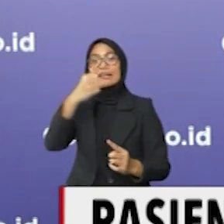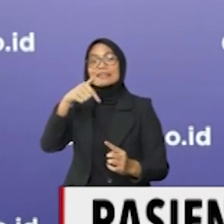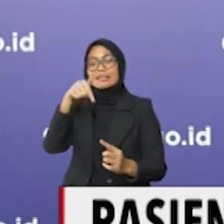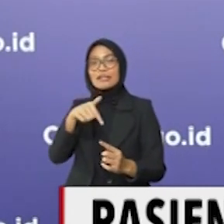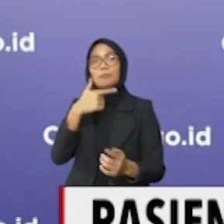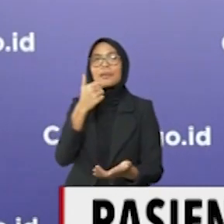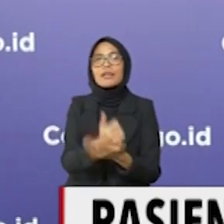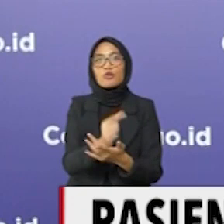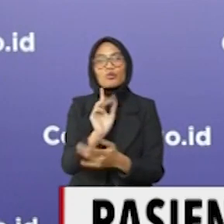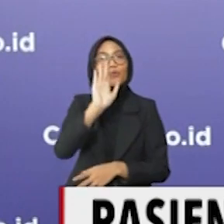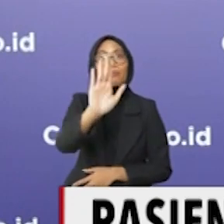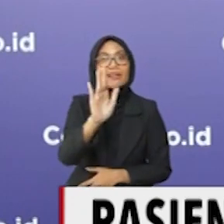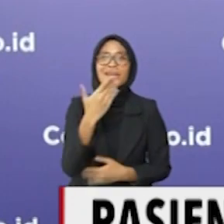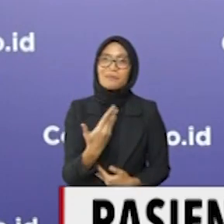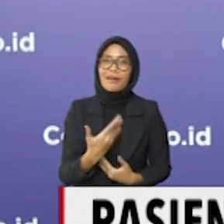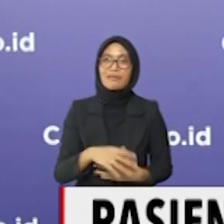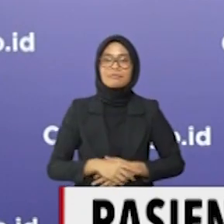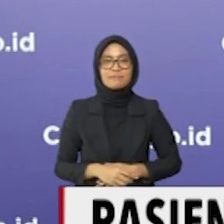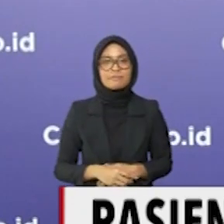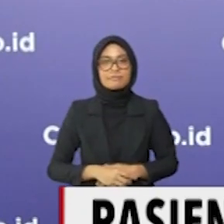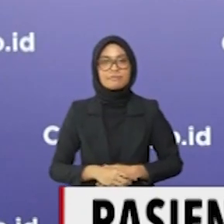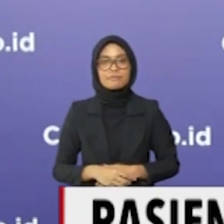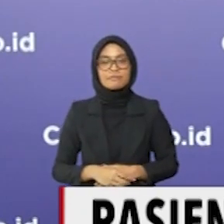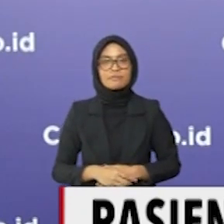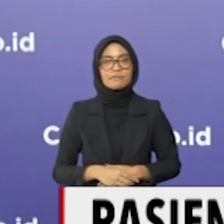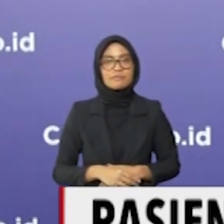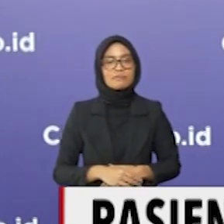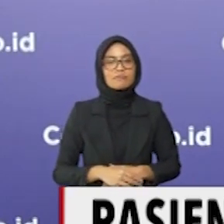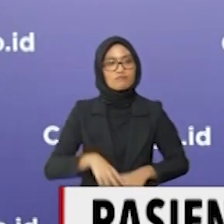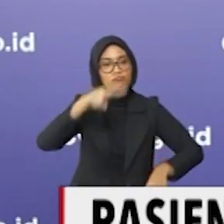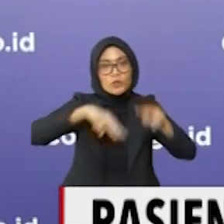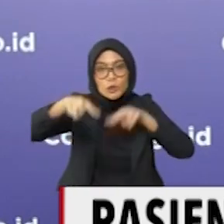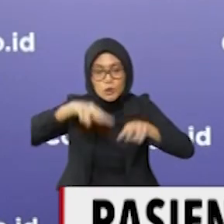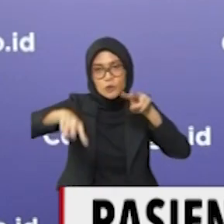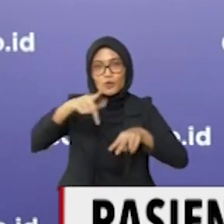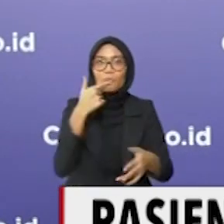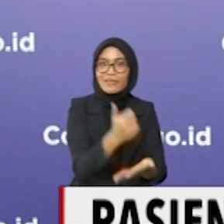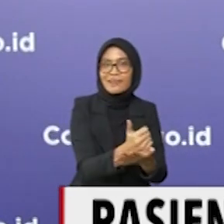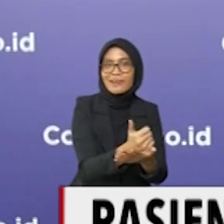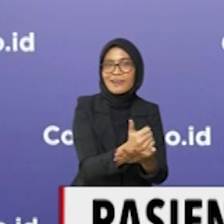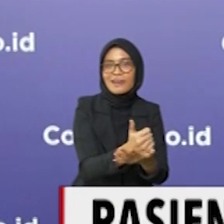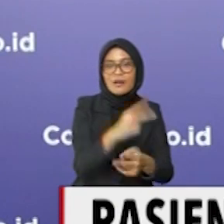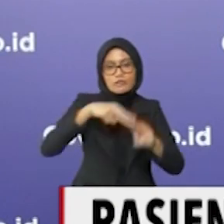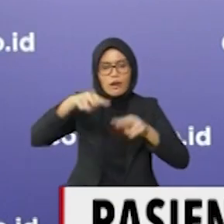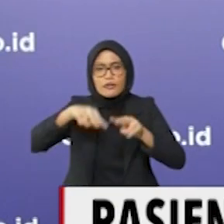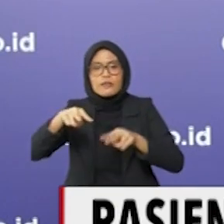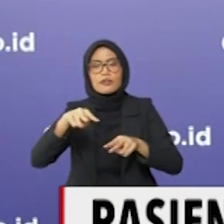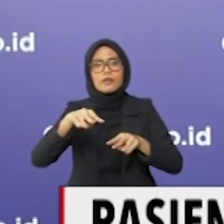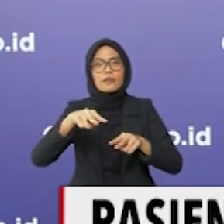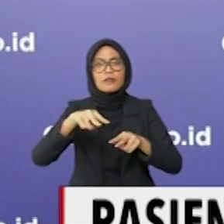padat racing yang agresif dan racing yang agresif ini nanti akan berujung juga pada